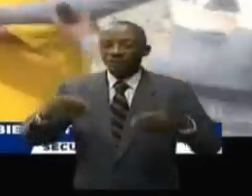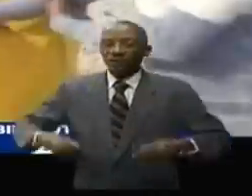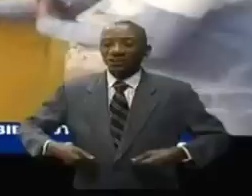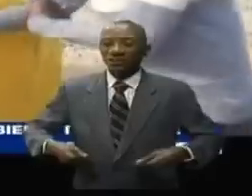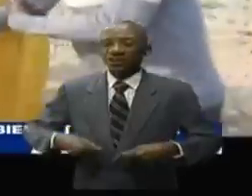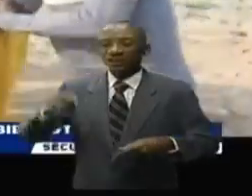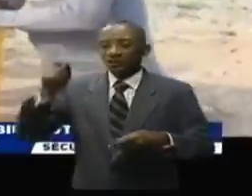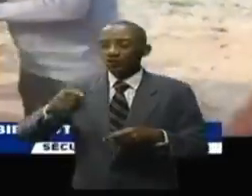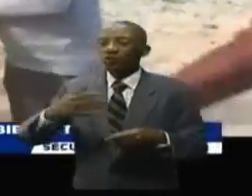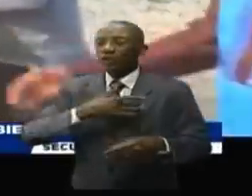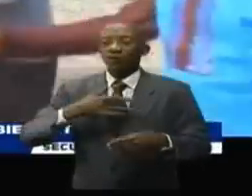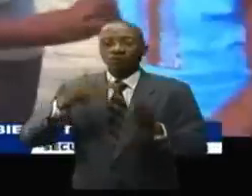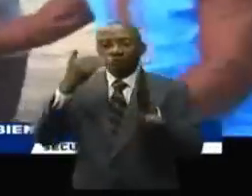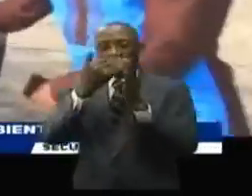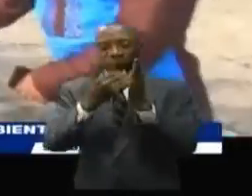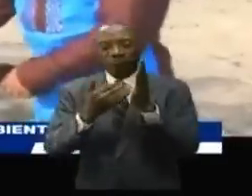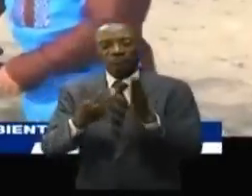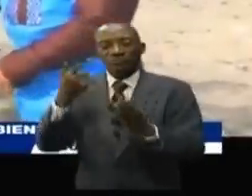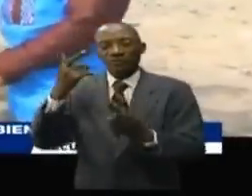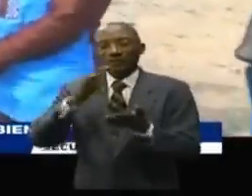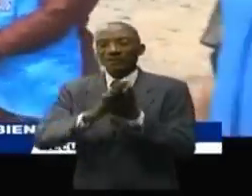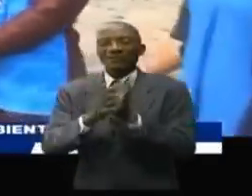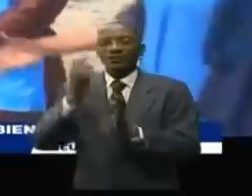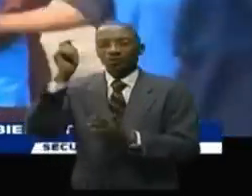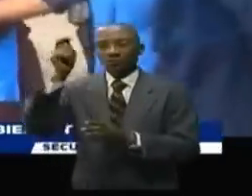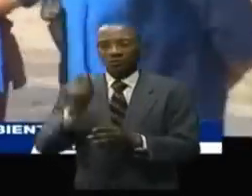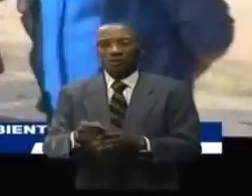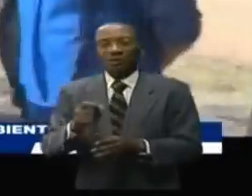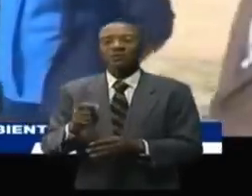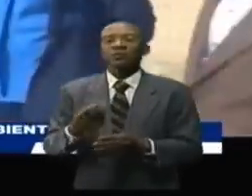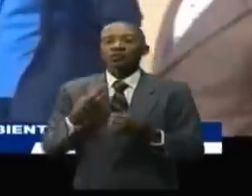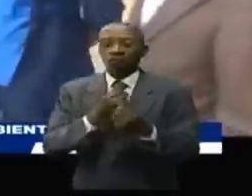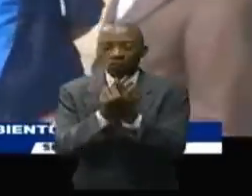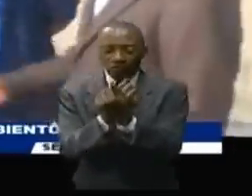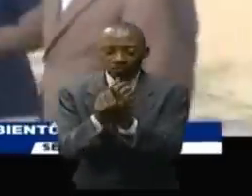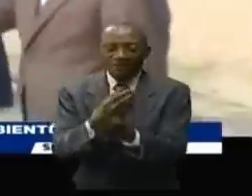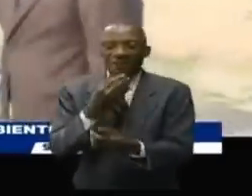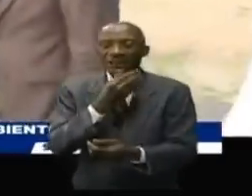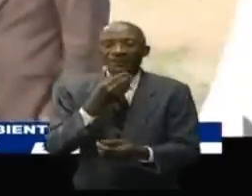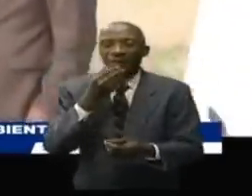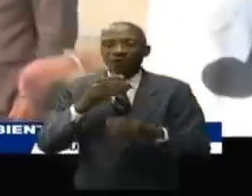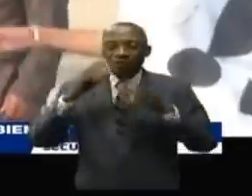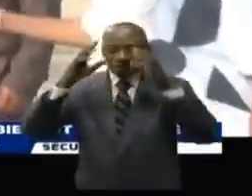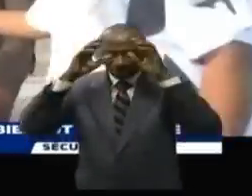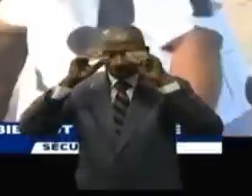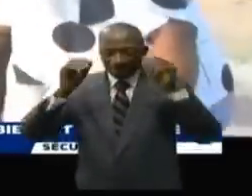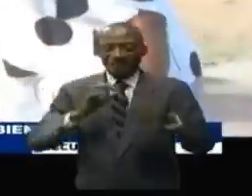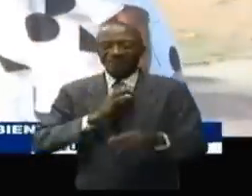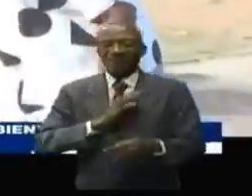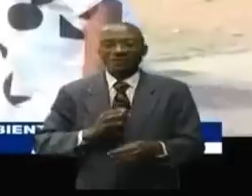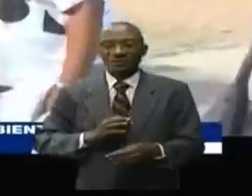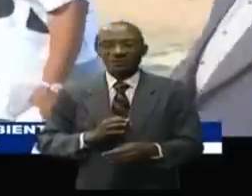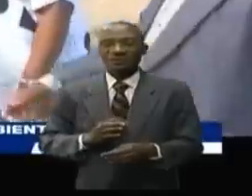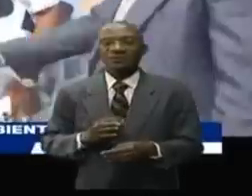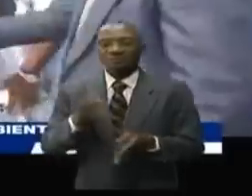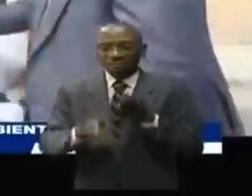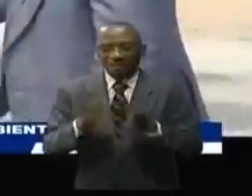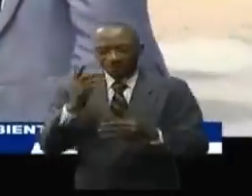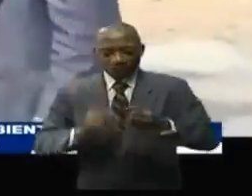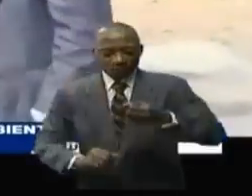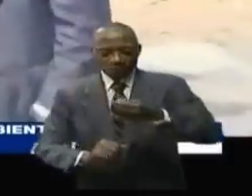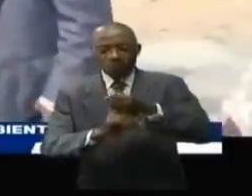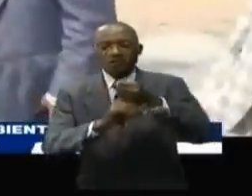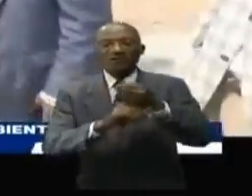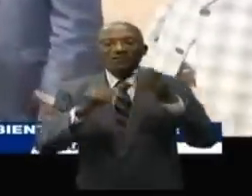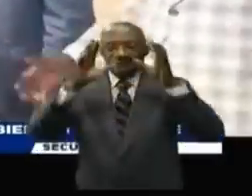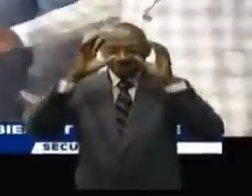Tshisekedi Tshilombo, commandant suprême des forces armées et de la police nationale congolaise, pour le soutien aux forces armées de la République et à